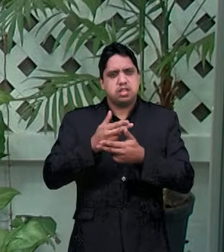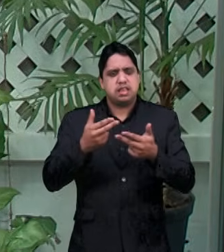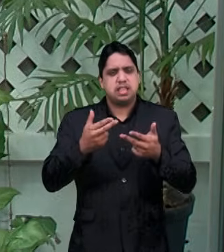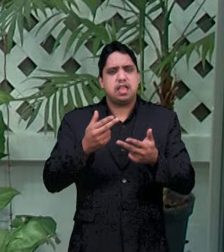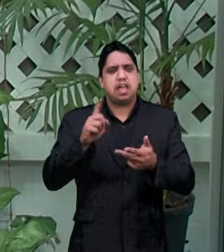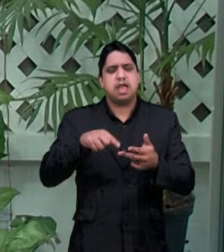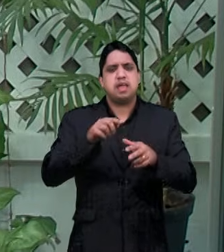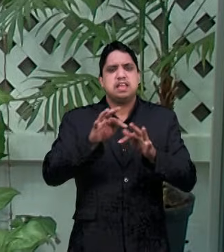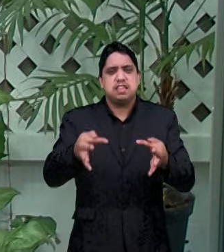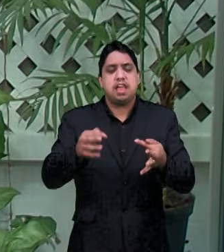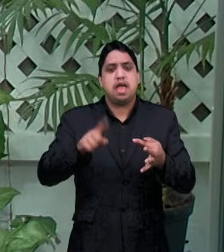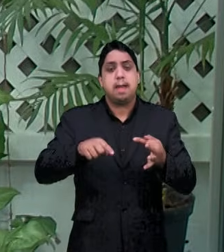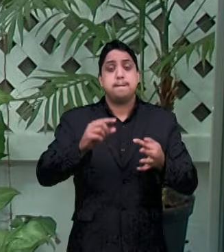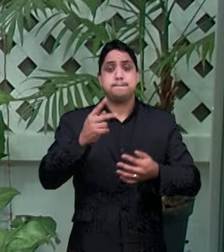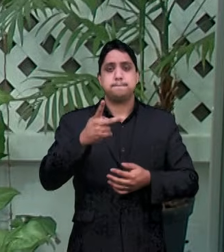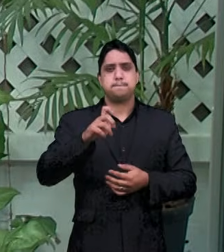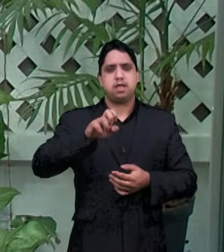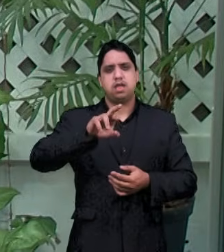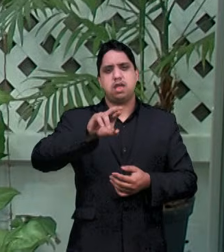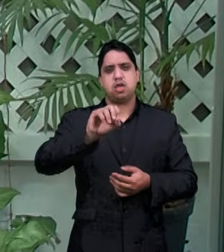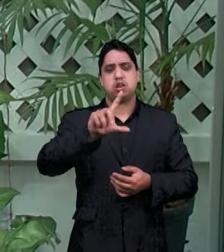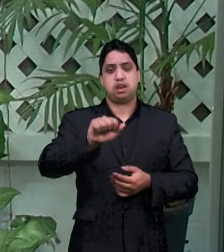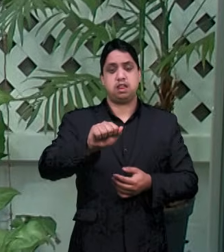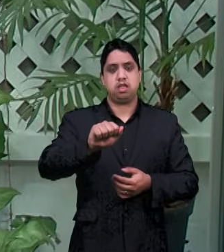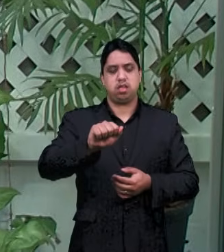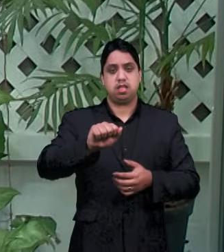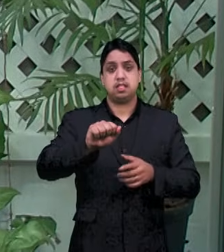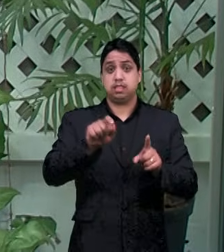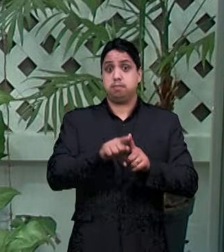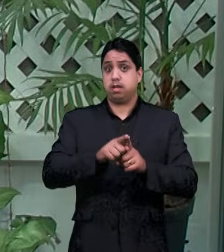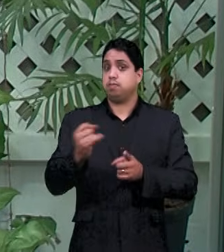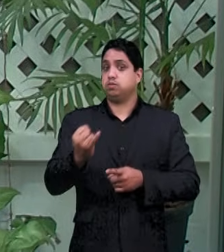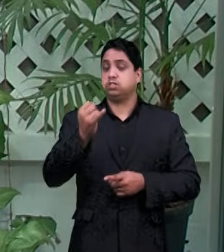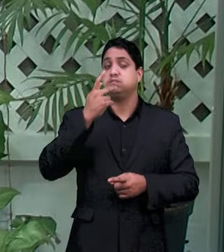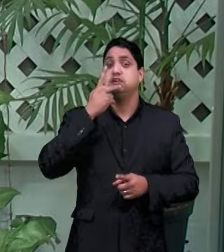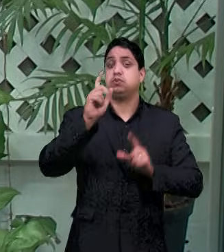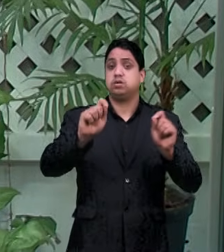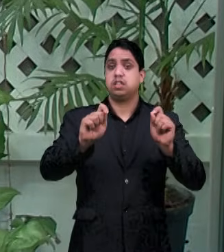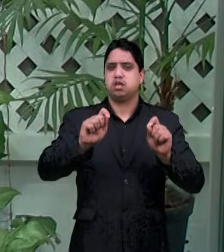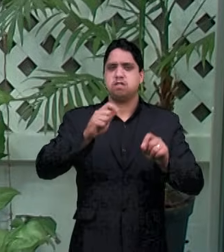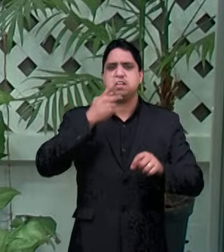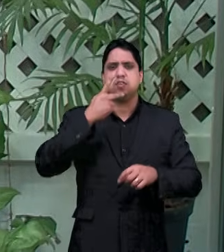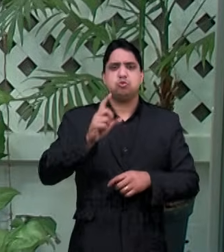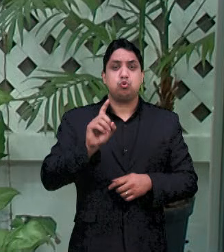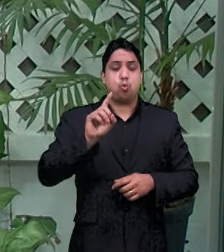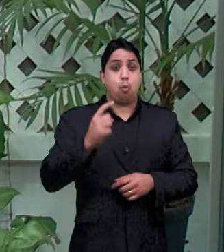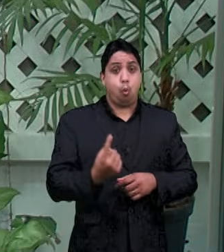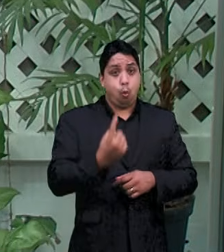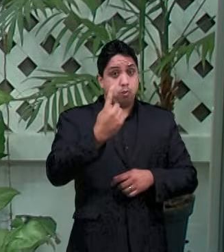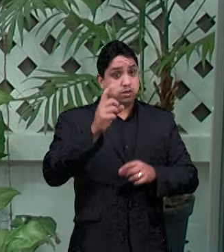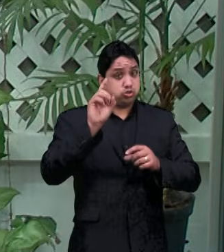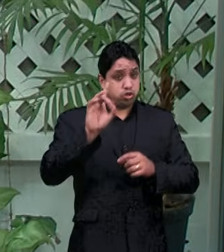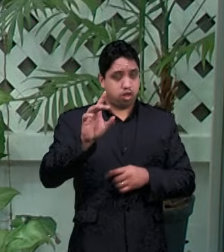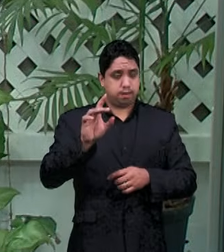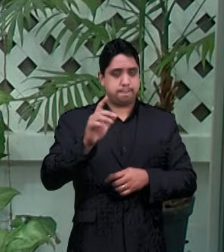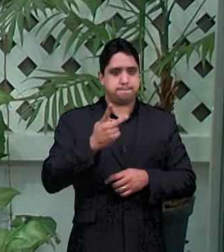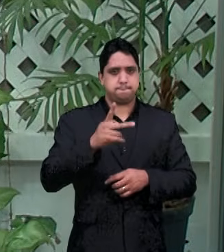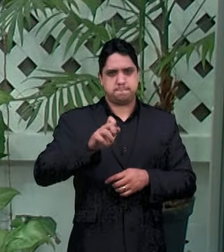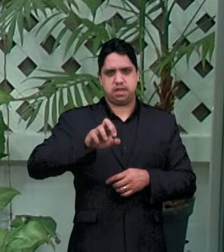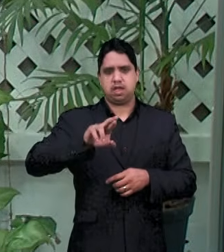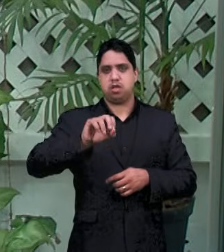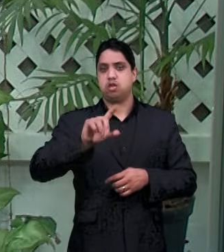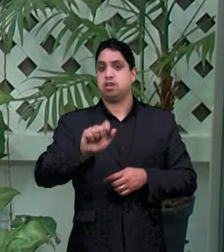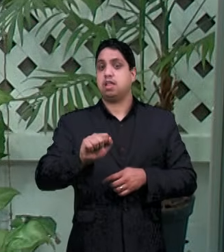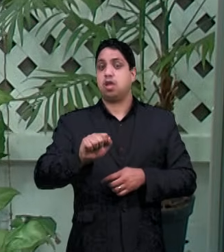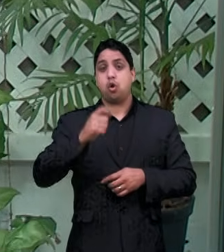important, quand nous parlons une unique perle, nous allons voir qu'il y a une église infidèle,